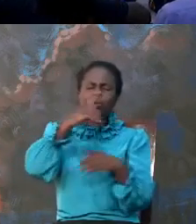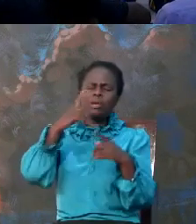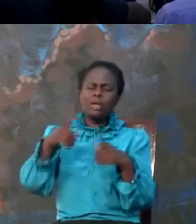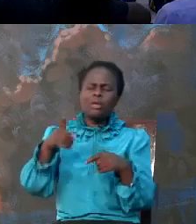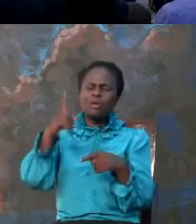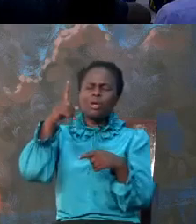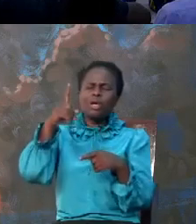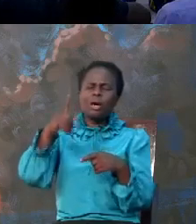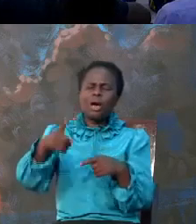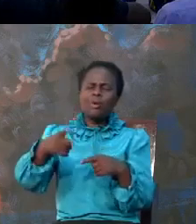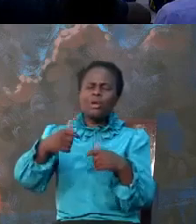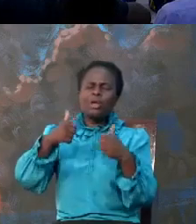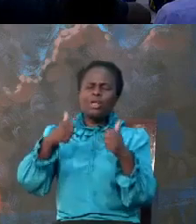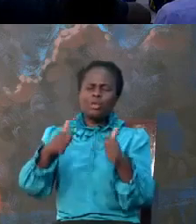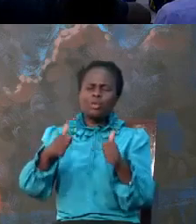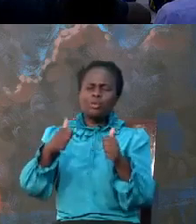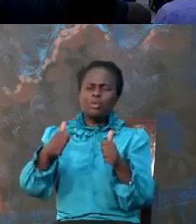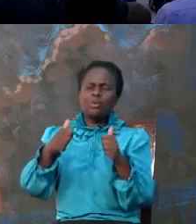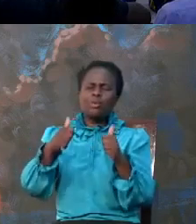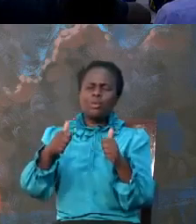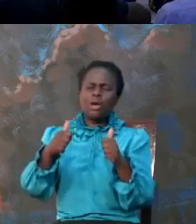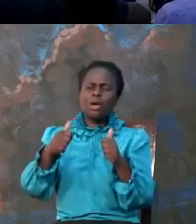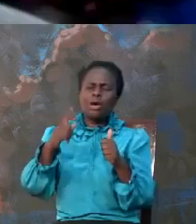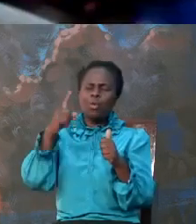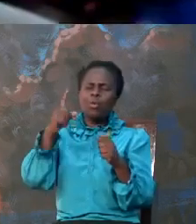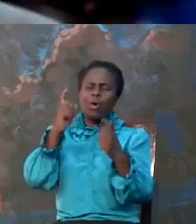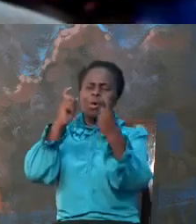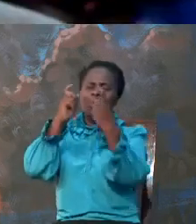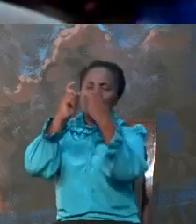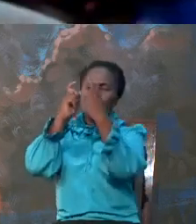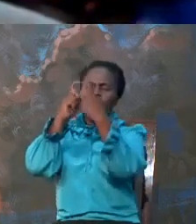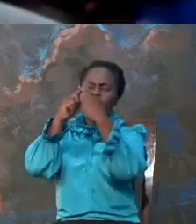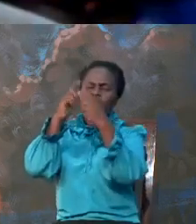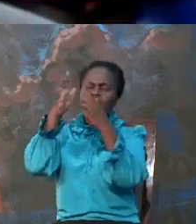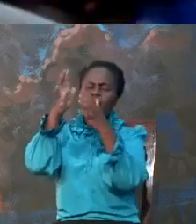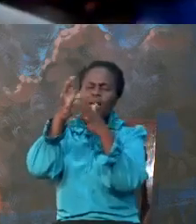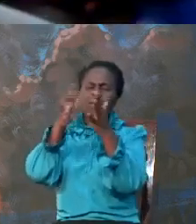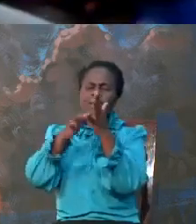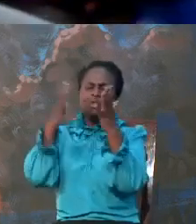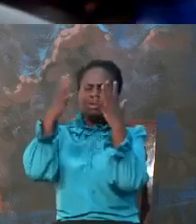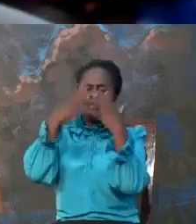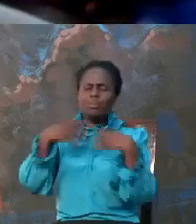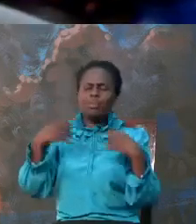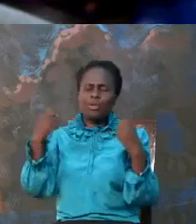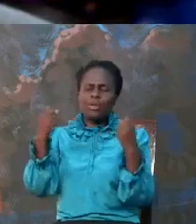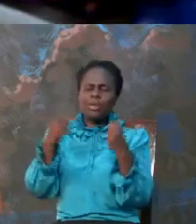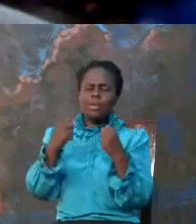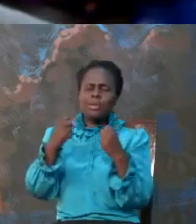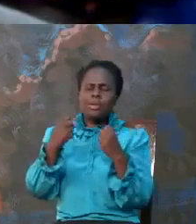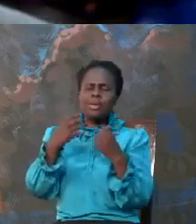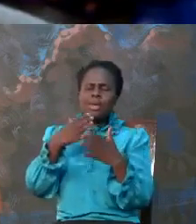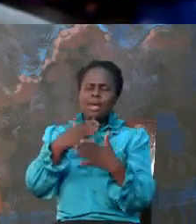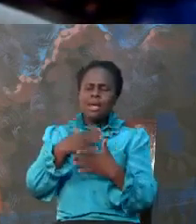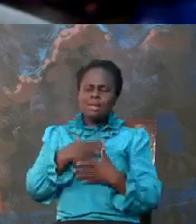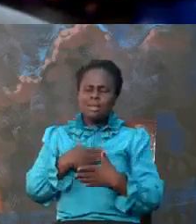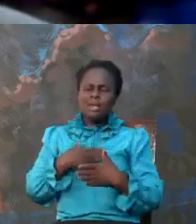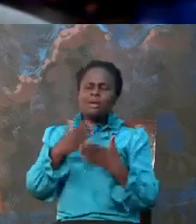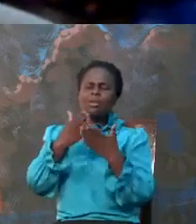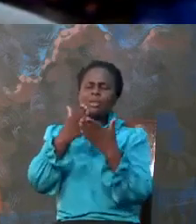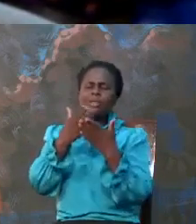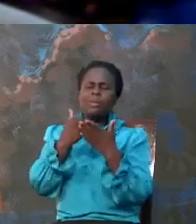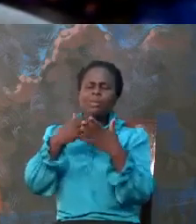ikawa ni ushuhuda ya kwamba wamekutana na Yesu mponyaji. Amina. Asante kwa sababu ya kukubali